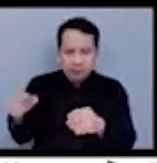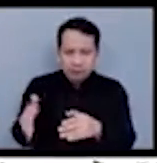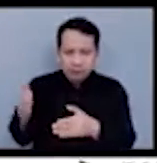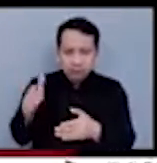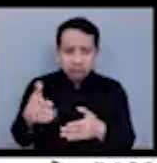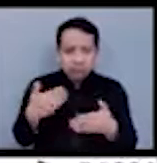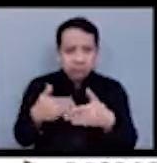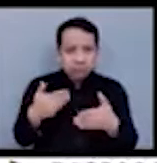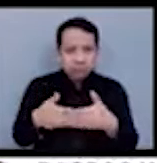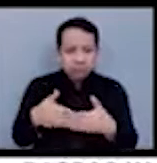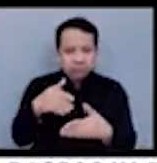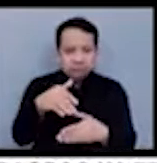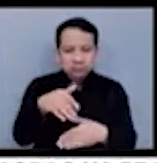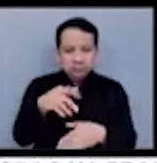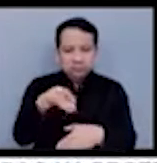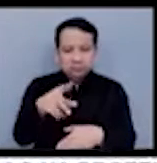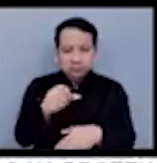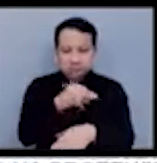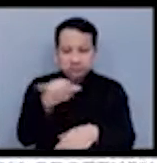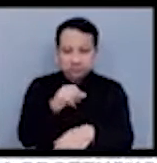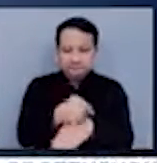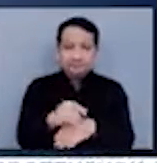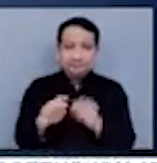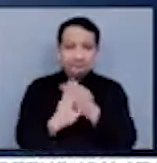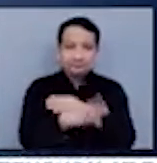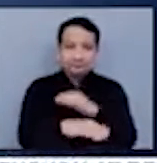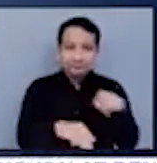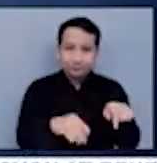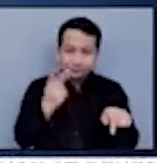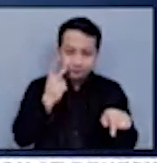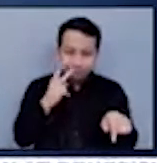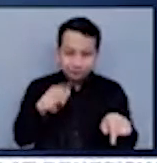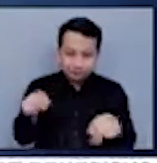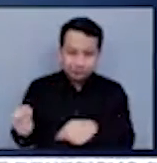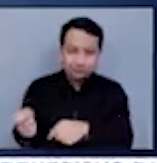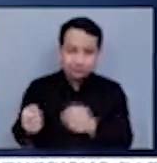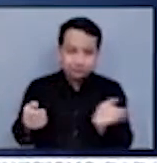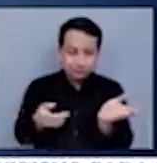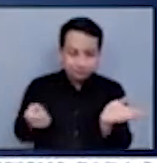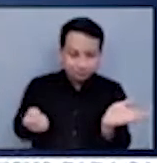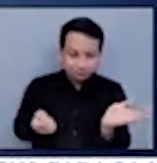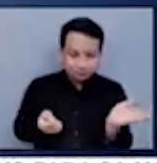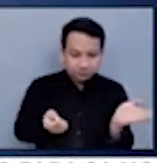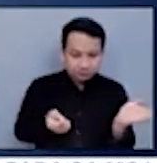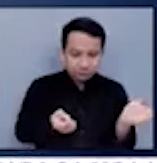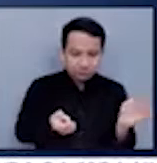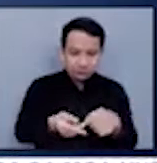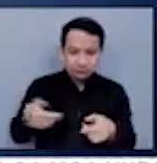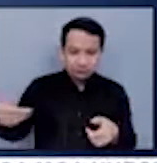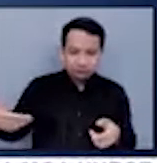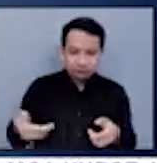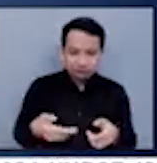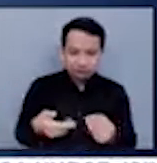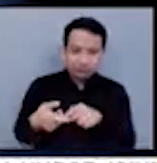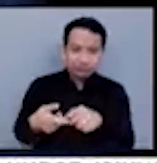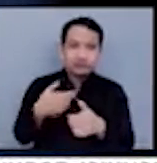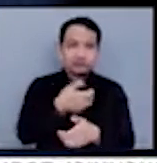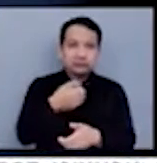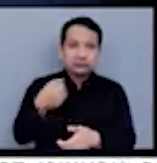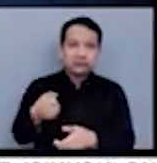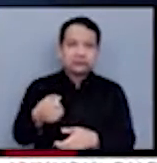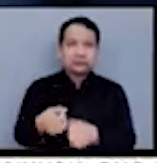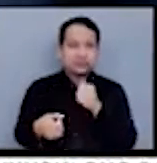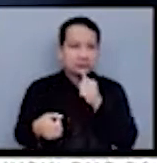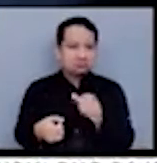Pag-asa Island. Pabalik na mga sundalo habang hila ang debris nang pwersahan itong kinuha na matauhan ng Chinese Coast Guard. Bagay na itinanggi ng